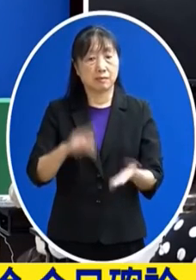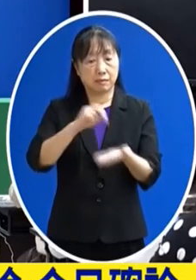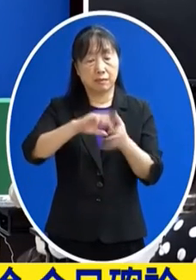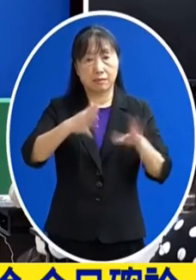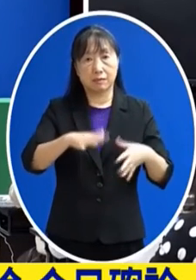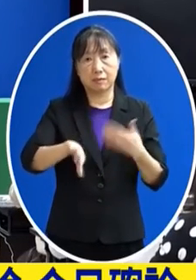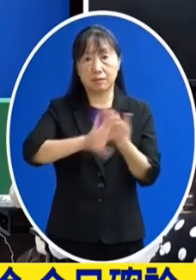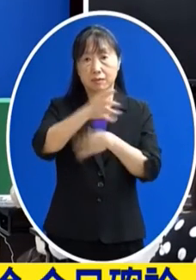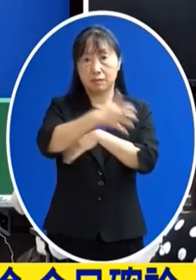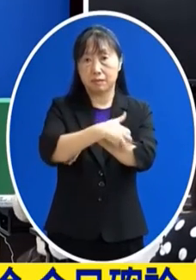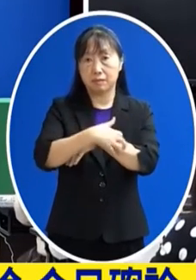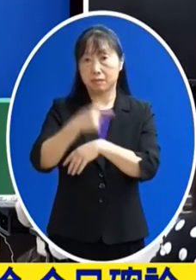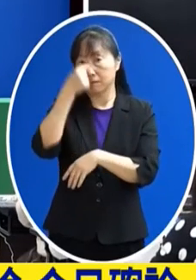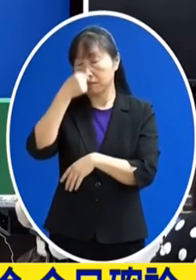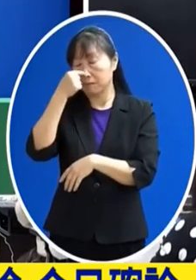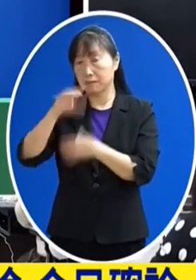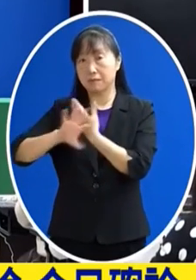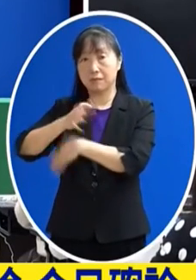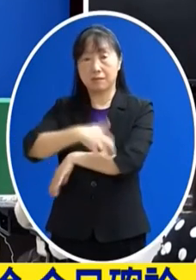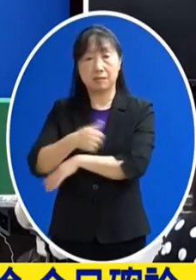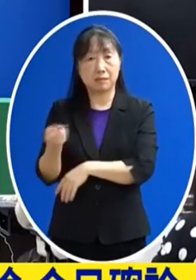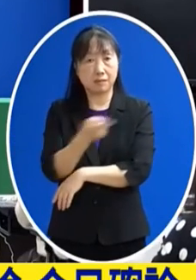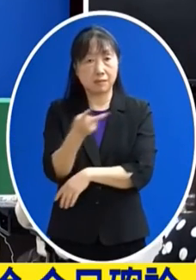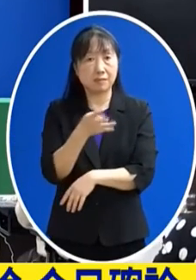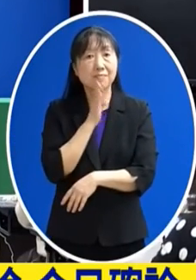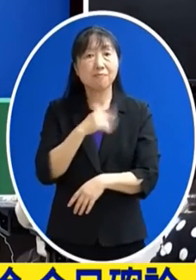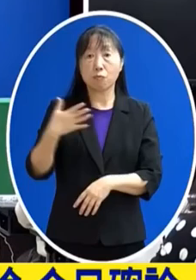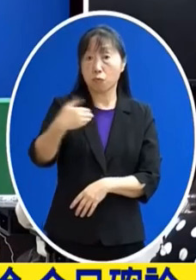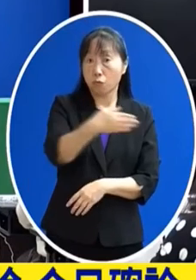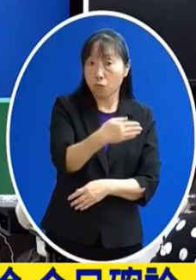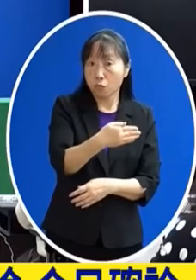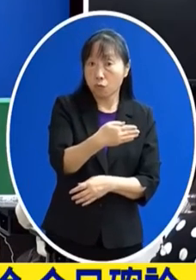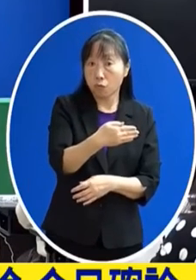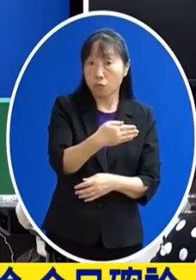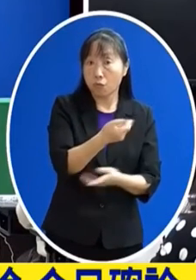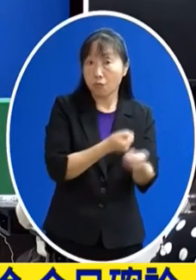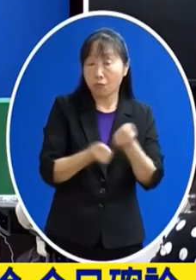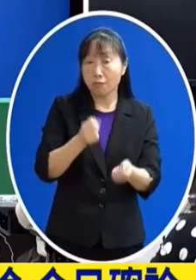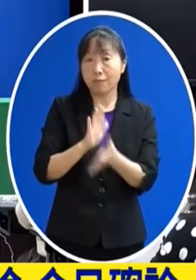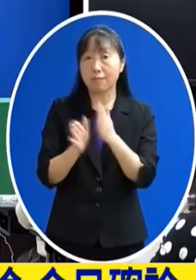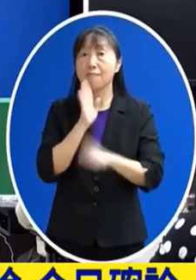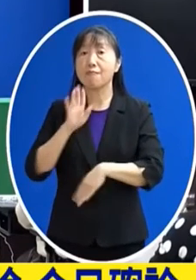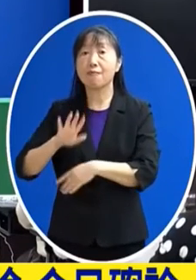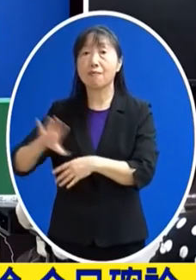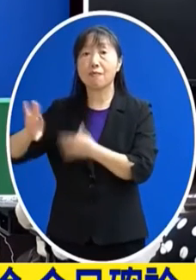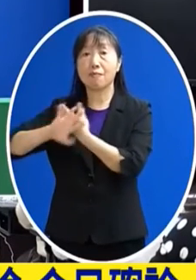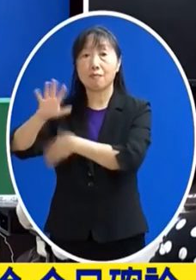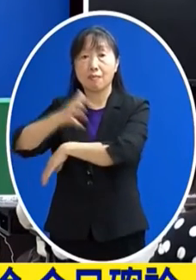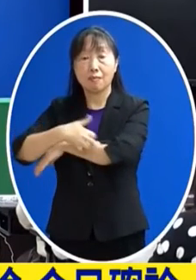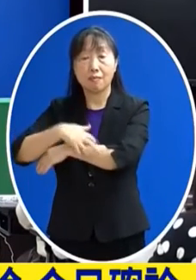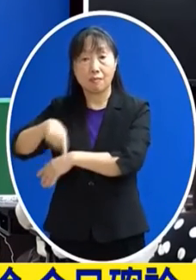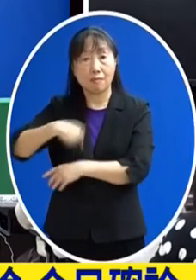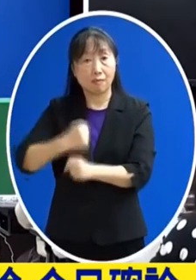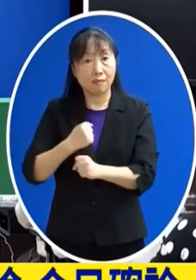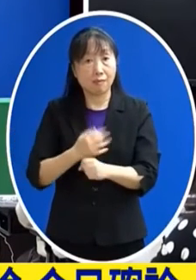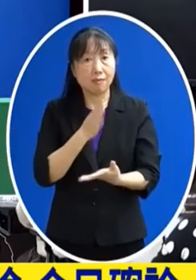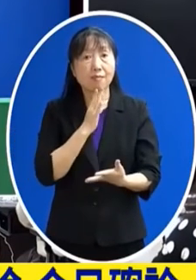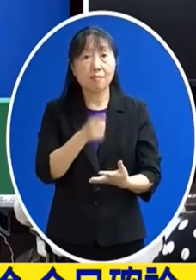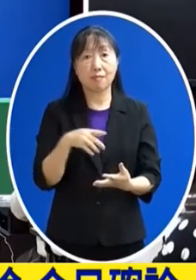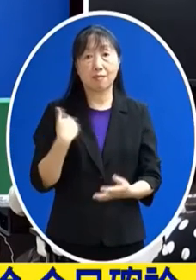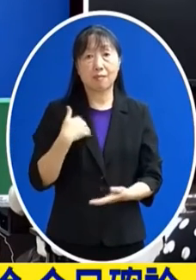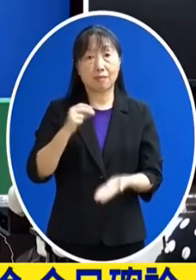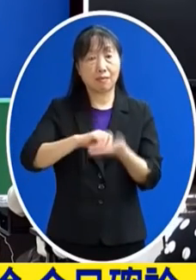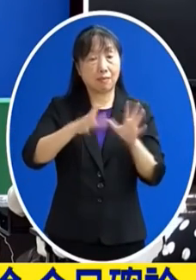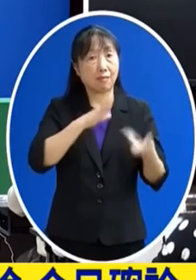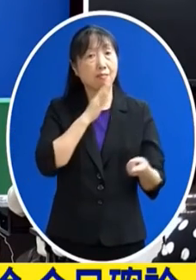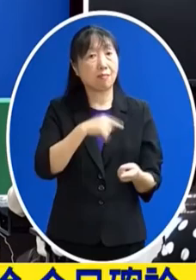籍跟菲律宾籍都是移工吗？还是渔工？那有关印尼籍移工的来台入境部分，